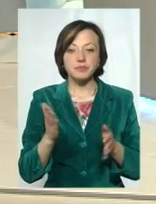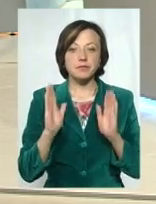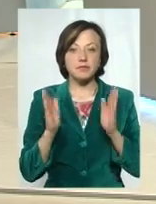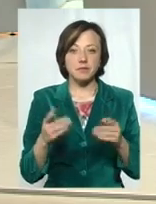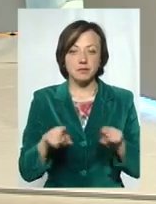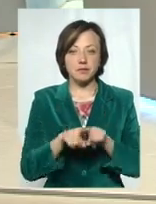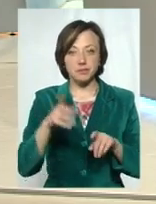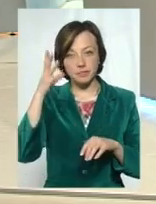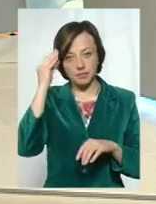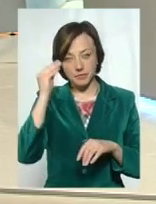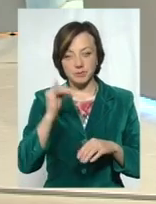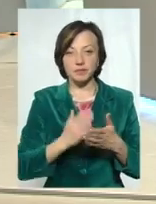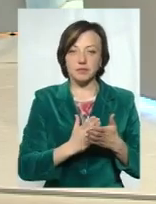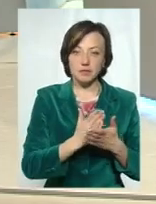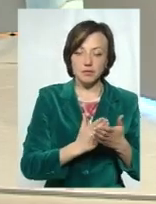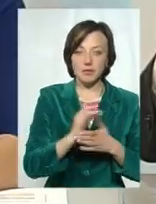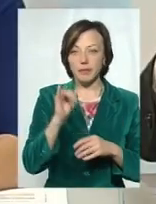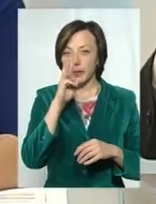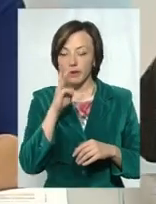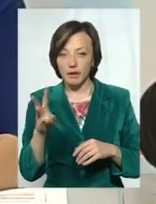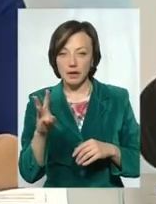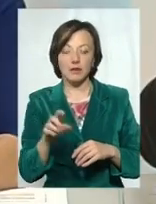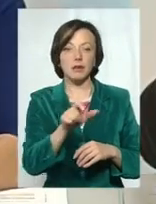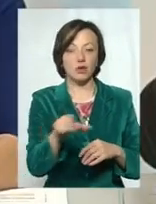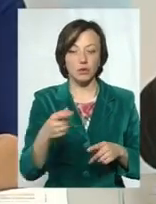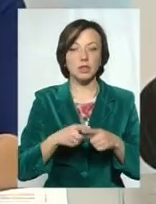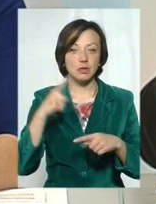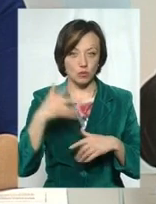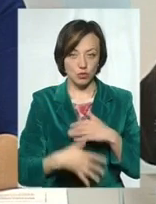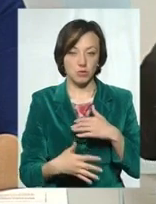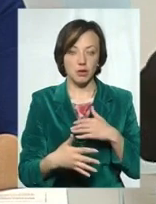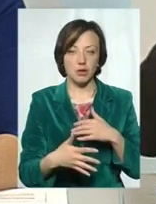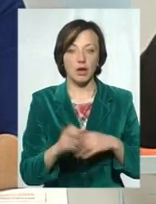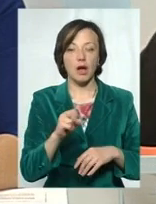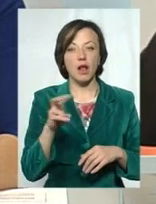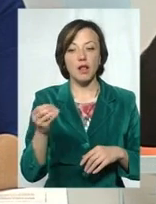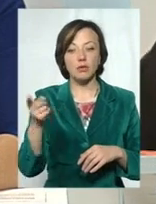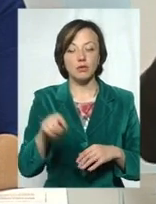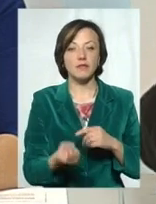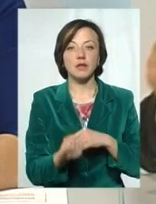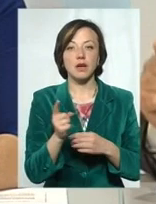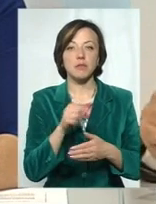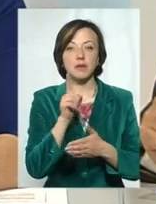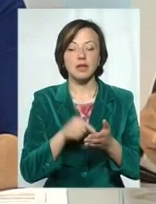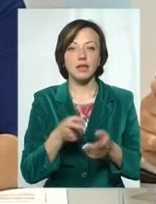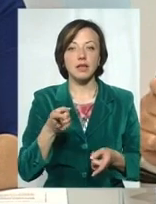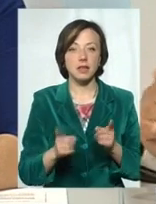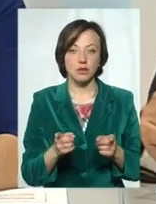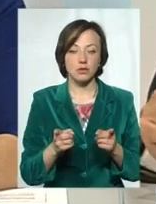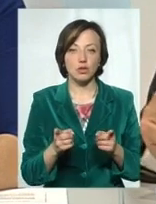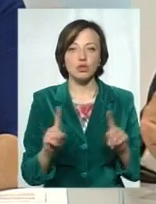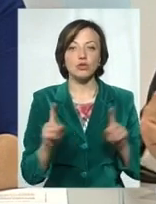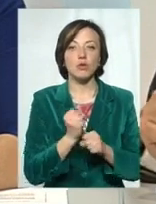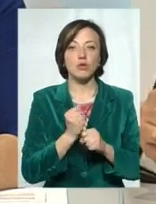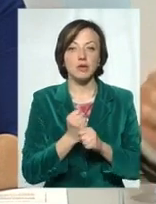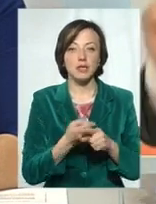таки враховано і стаж, і зарплата, люди це зрозуміють. Але тоді виникає питання, дійсно, а що ж